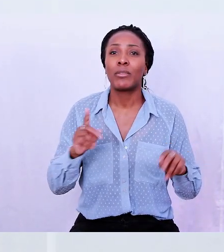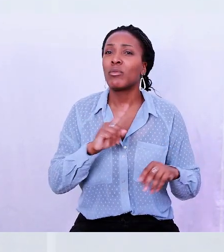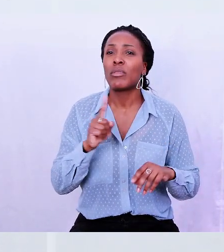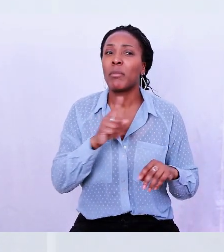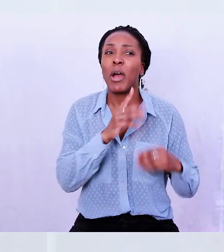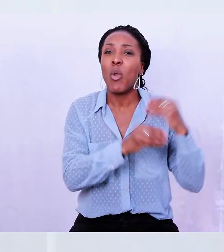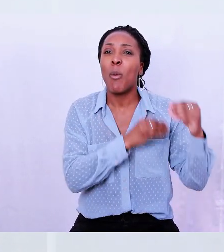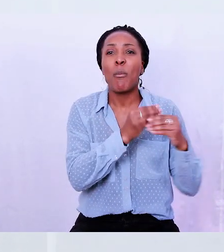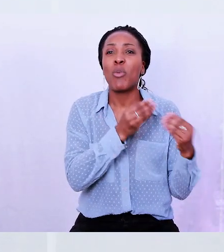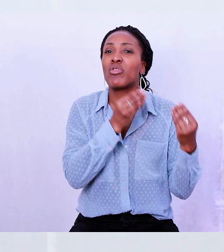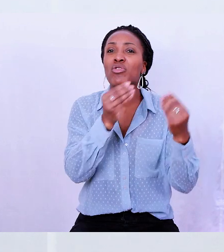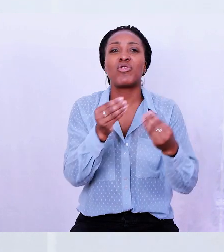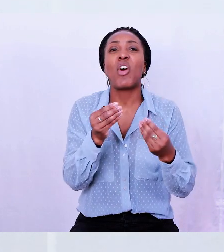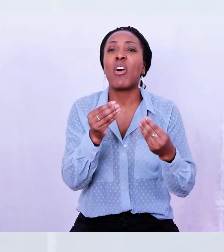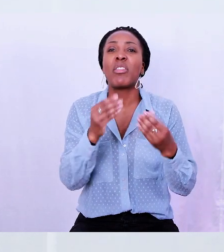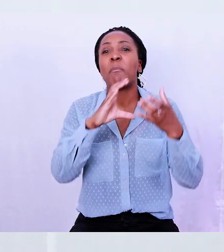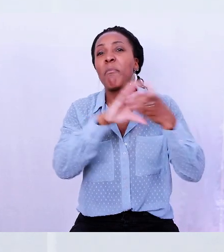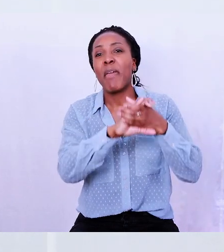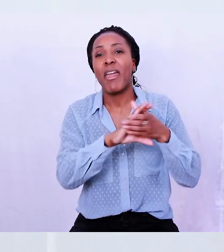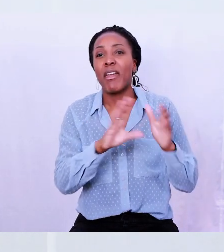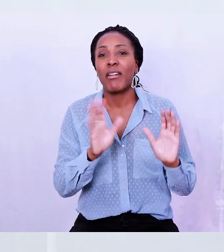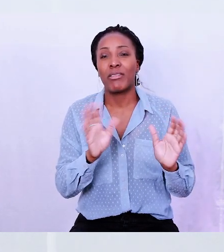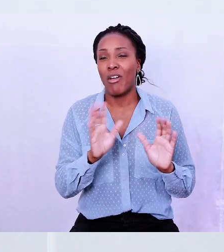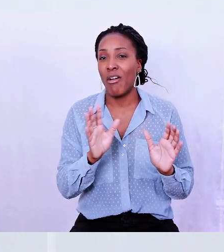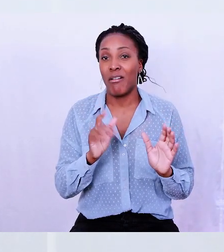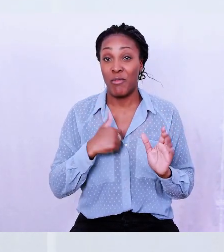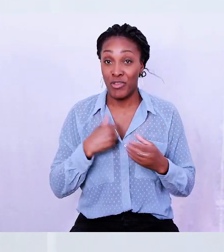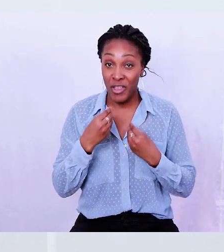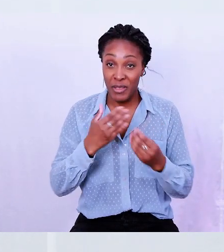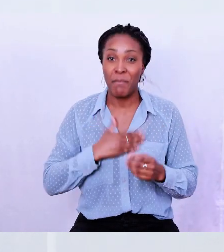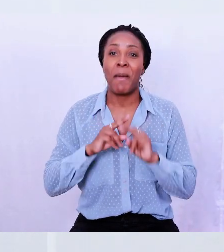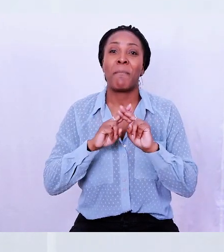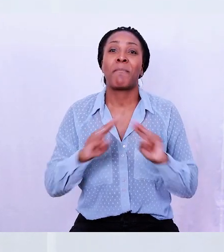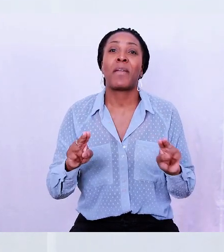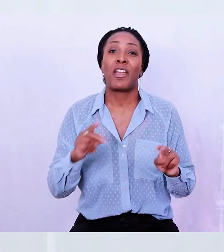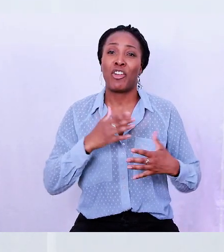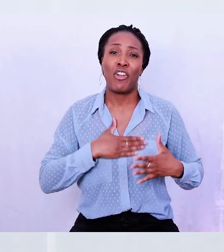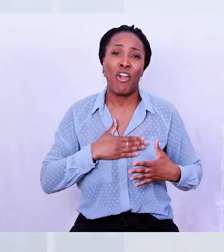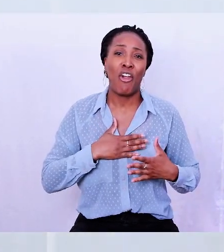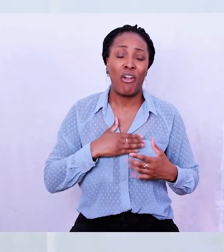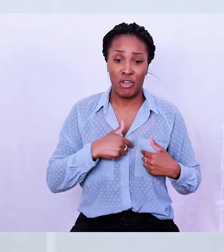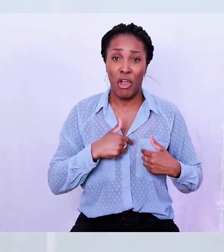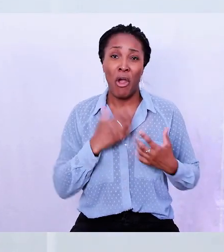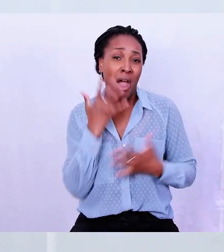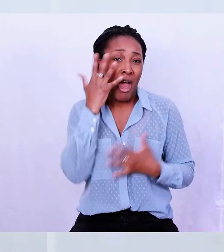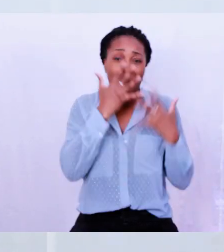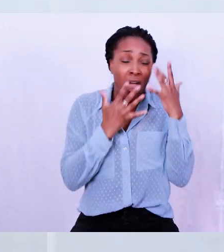donne pas comme le monde donne, que votre cœur ne se trouble point et ne s'alarme point. »